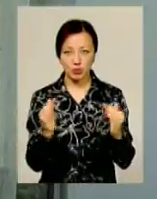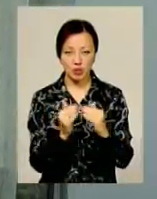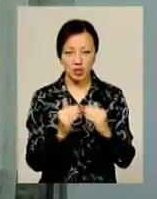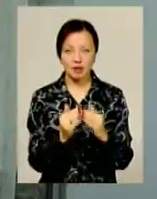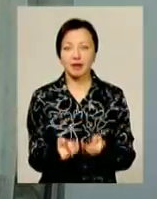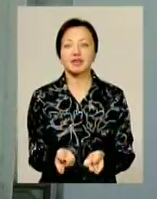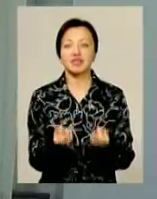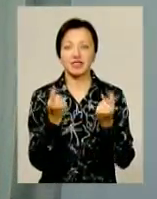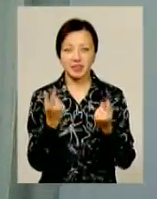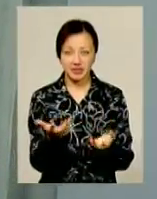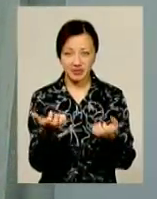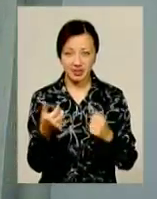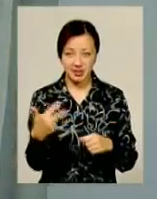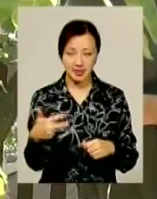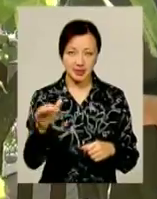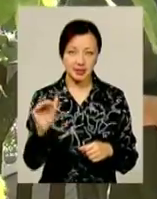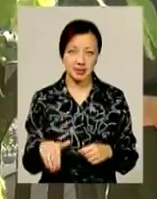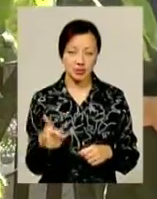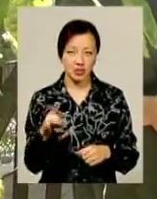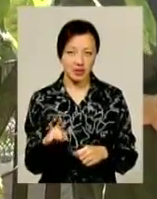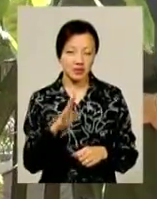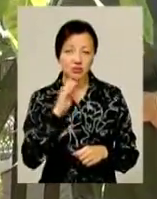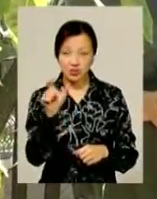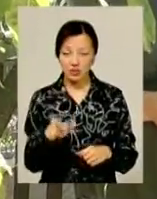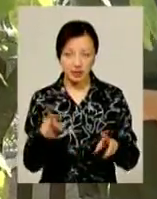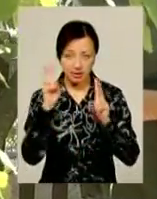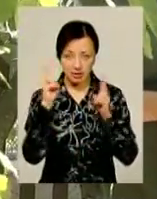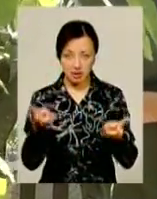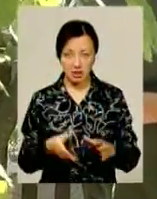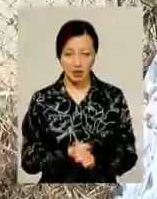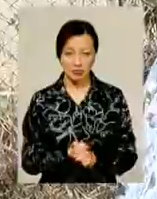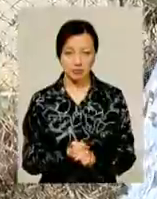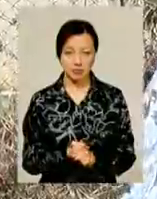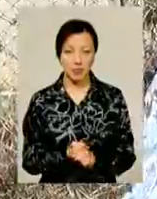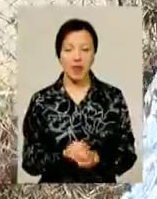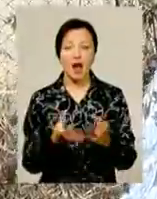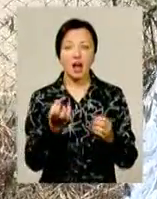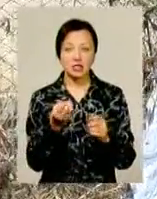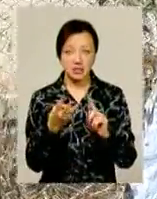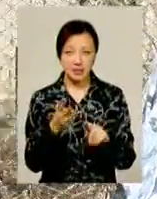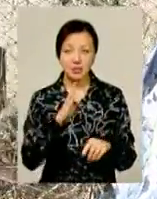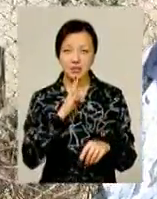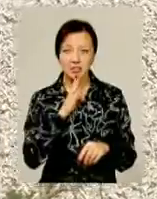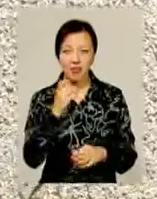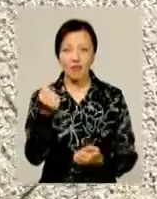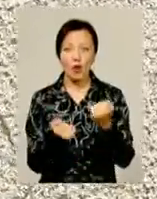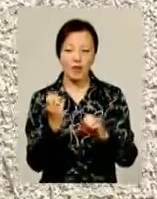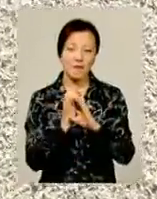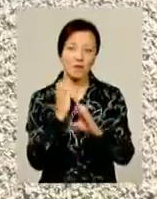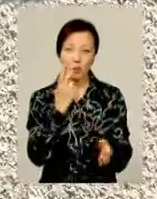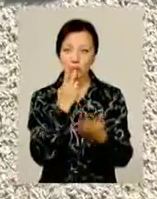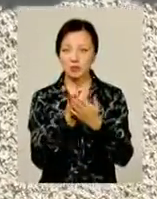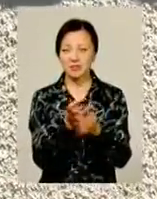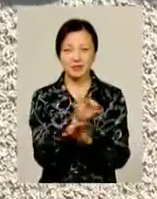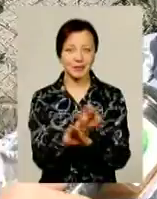міцніше. Тільки де їй взяти ці принаймні 30 тисяч гривень, Поліна Гречаник не збагне. А цій бабці водій фури продемонстрував бездоганність